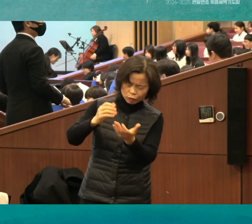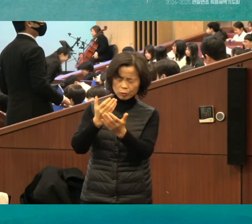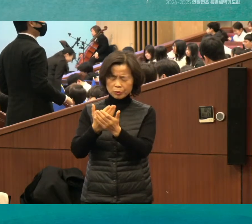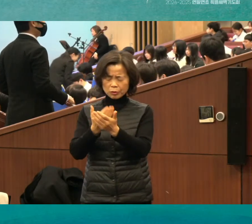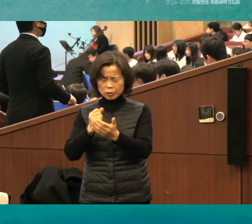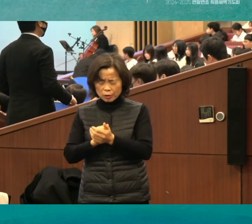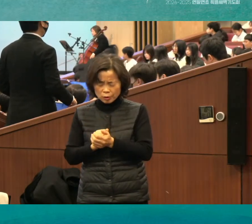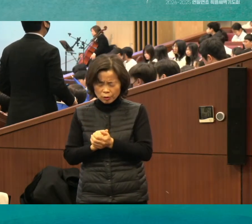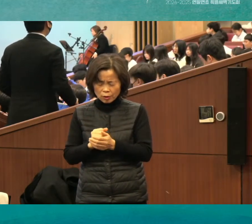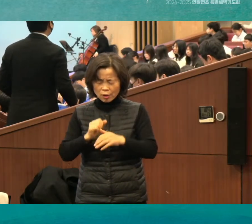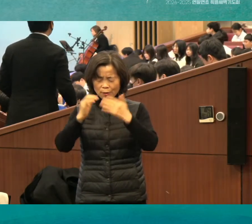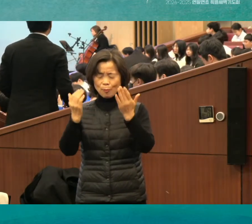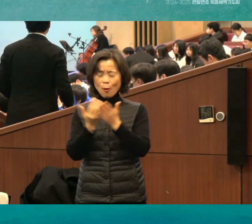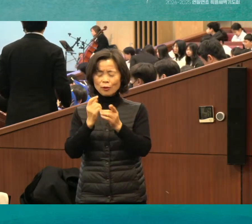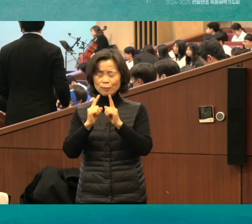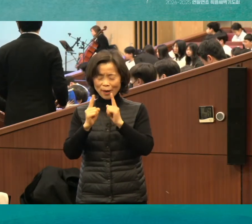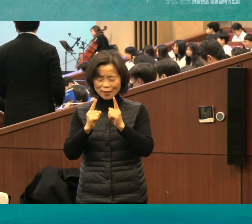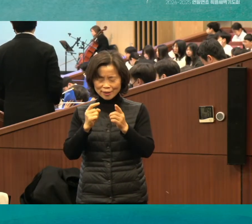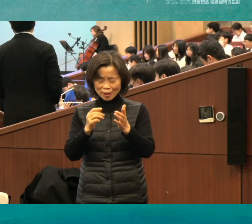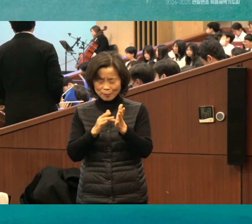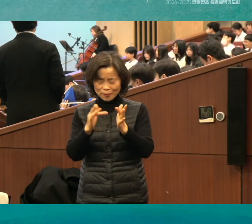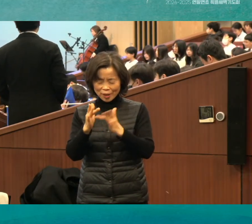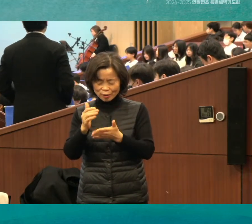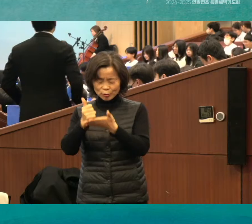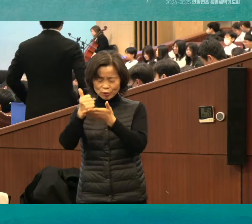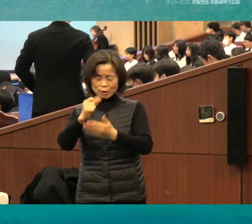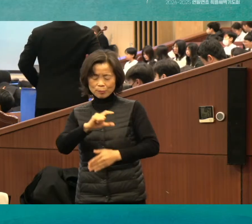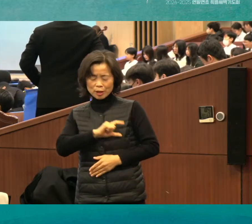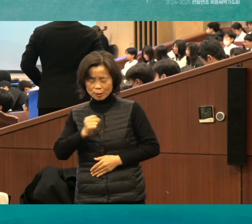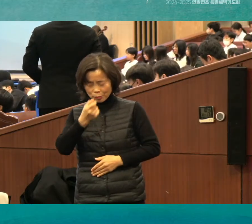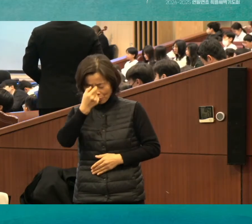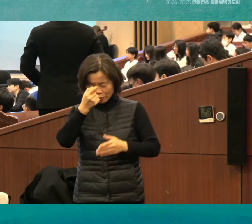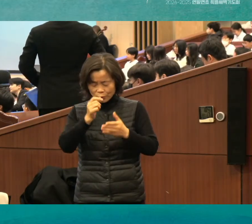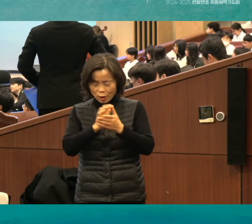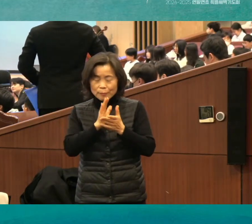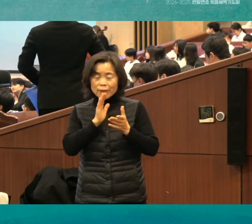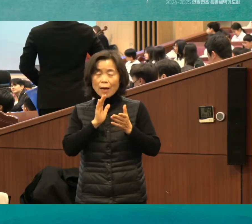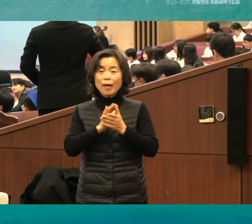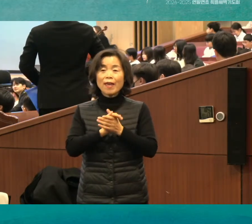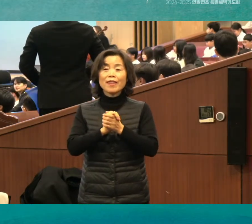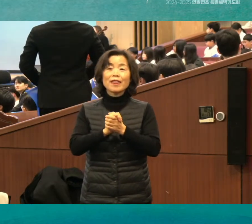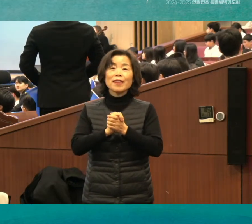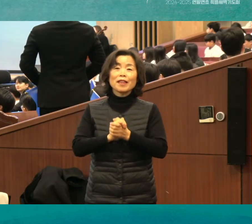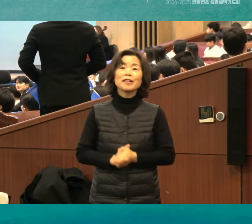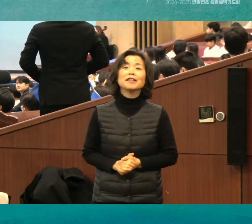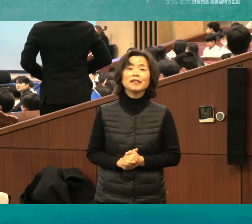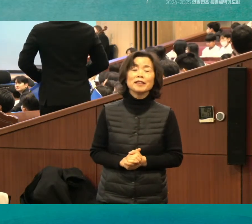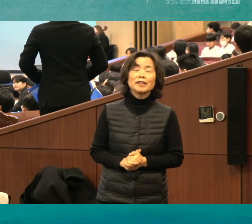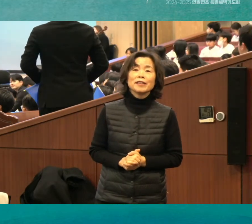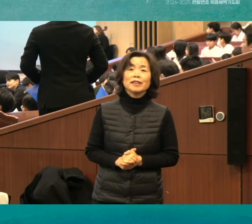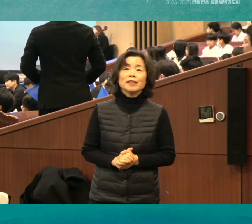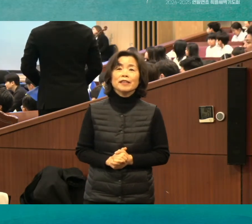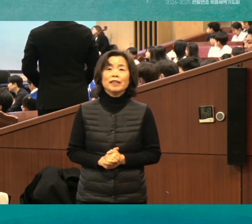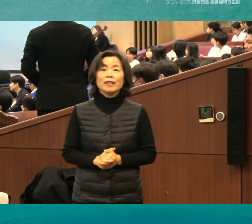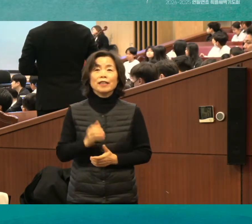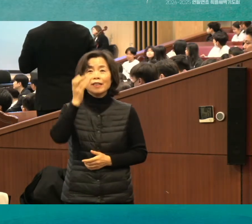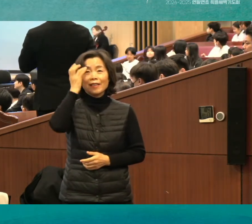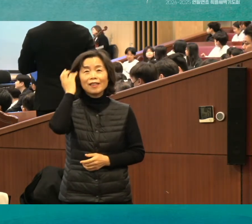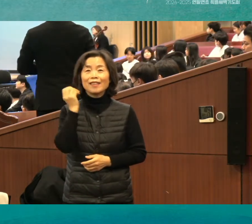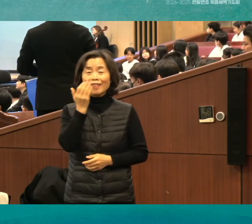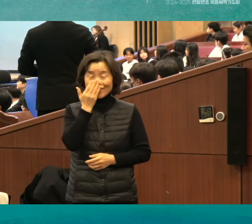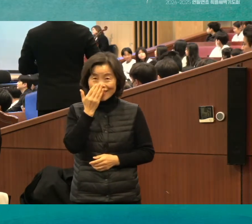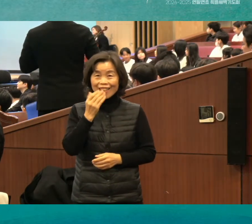주시옵소서. 이 모든 말씀 우리 구주 예수님의 이름으로 기도하옵나이다. 아멘. 착한